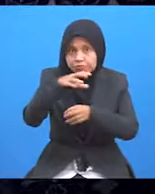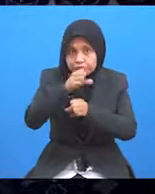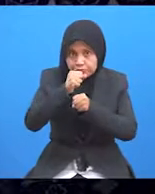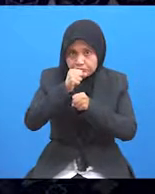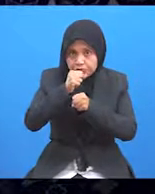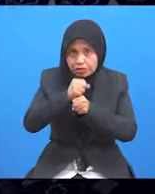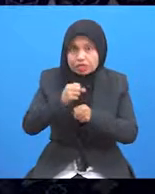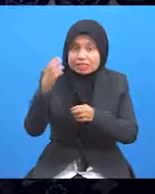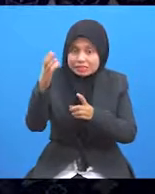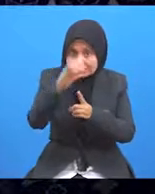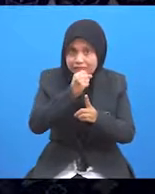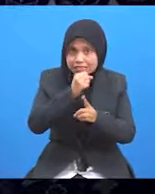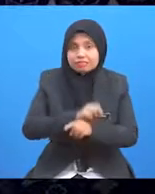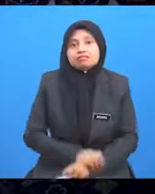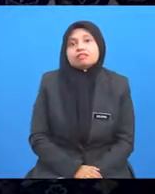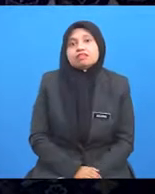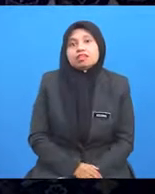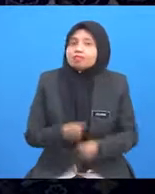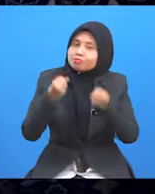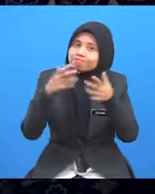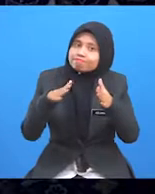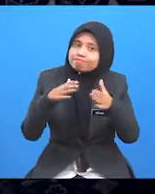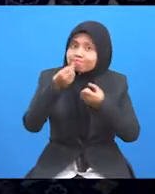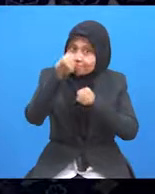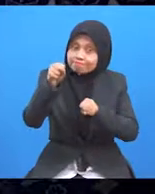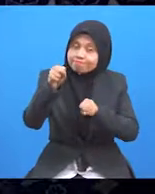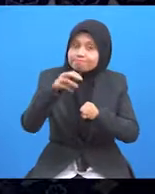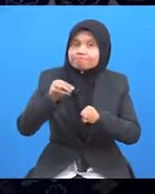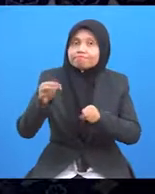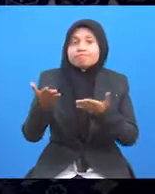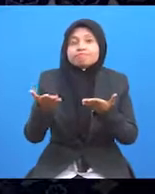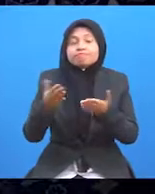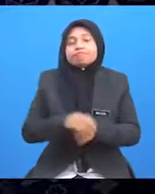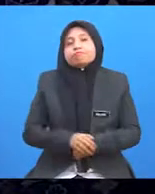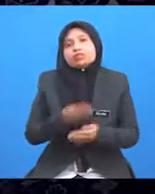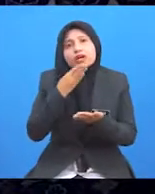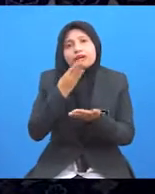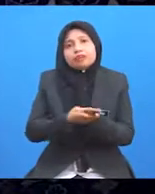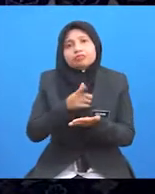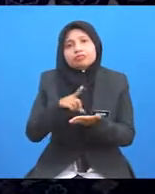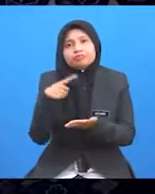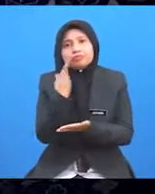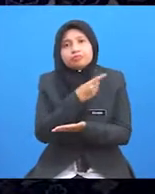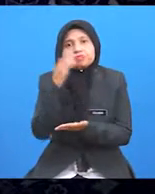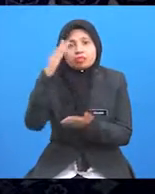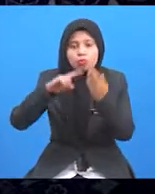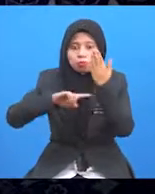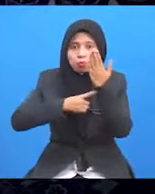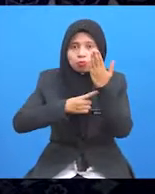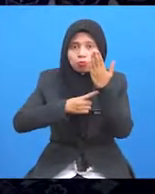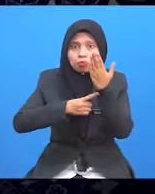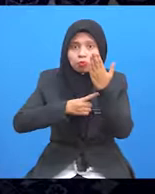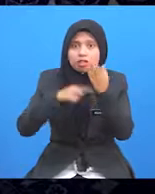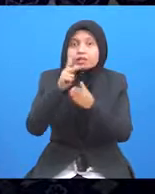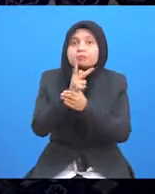ini dapat dicapai. Sudahkah murid-murid bersedia? Baiklah, kita akan mulakan